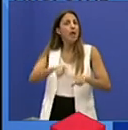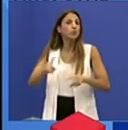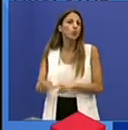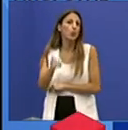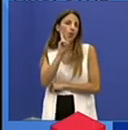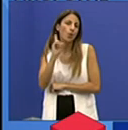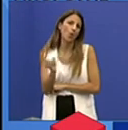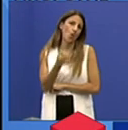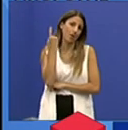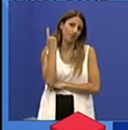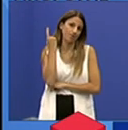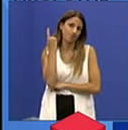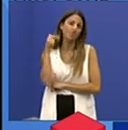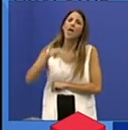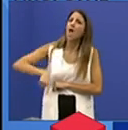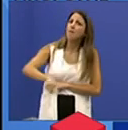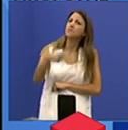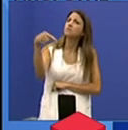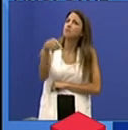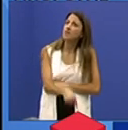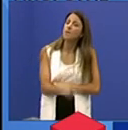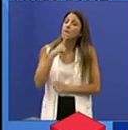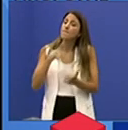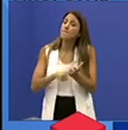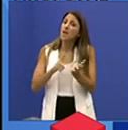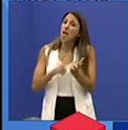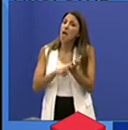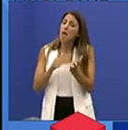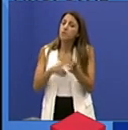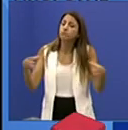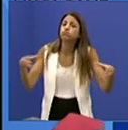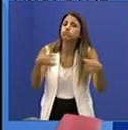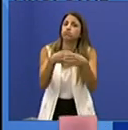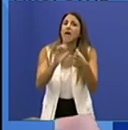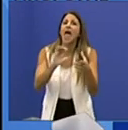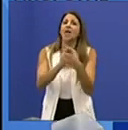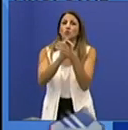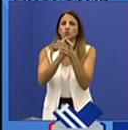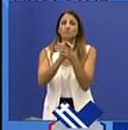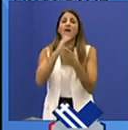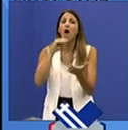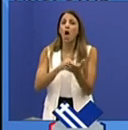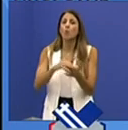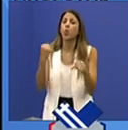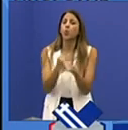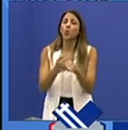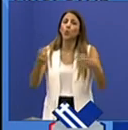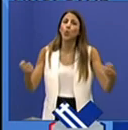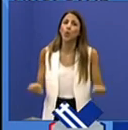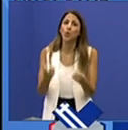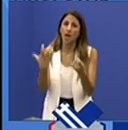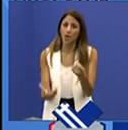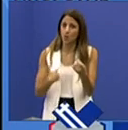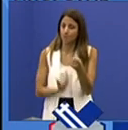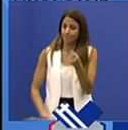Έλληνα. Είμαστε λίγοι για να είμαστε διχασμένοι και έχουμε πολλά να κάνουμε μαζί. Αναλαμβάνω τη διακυβέρνηση